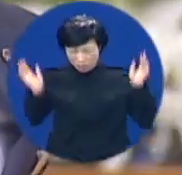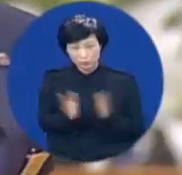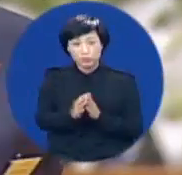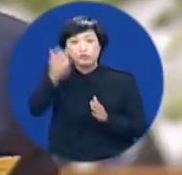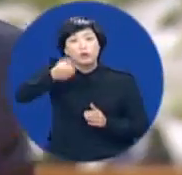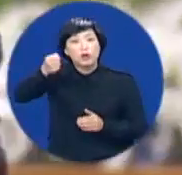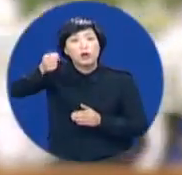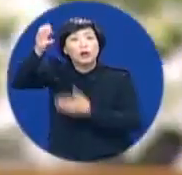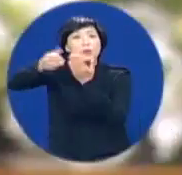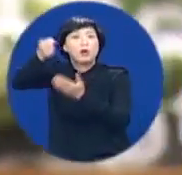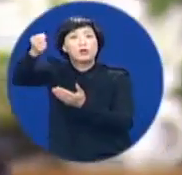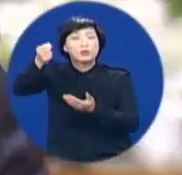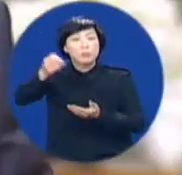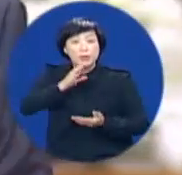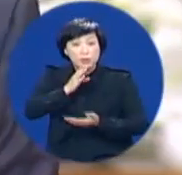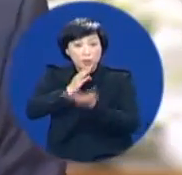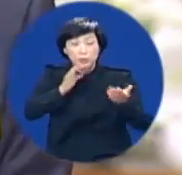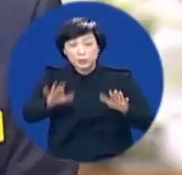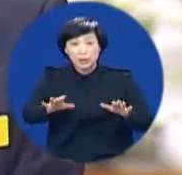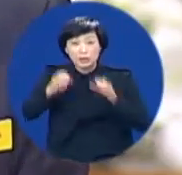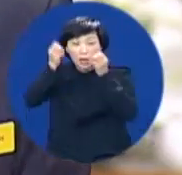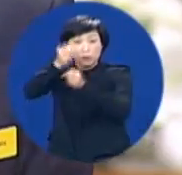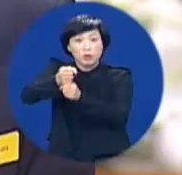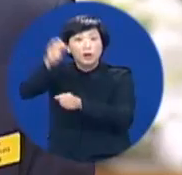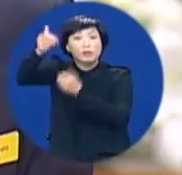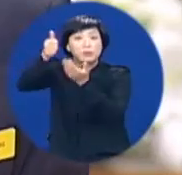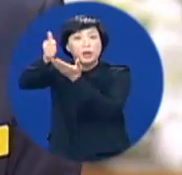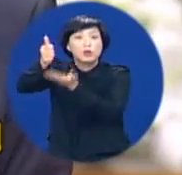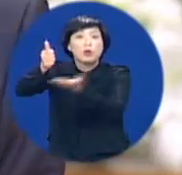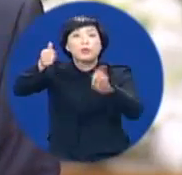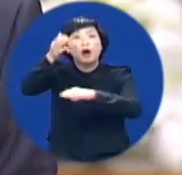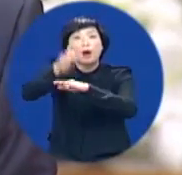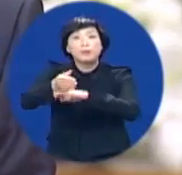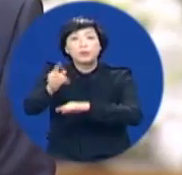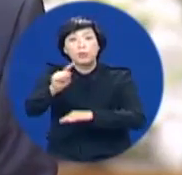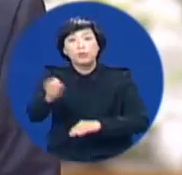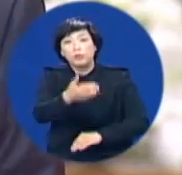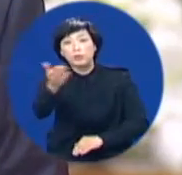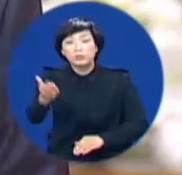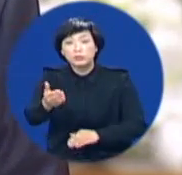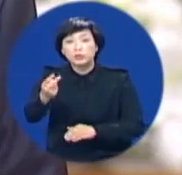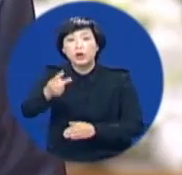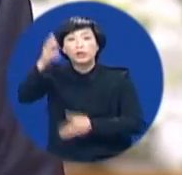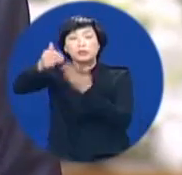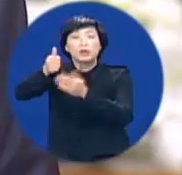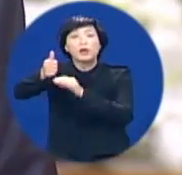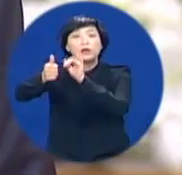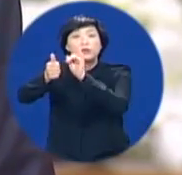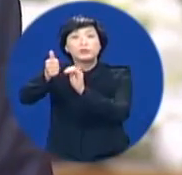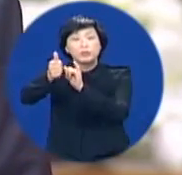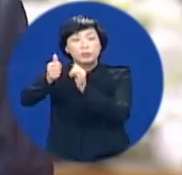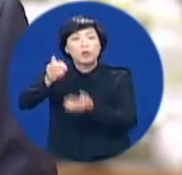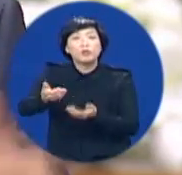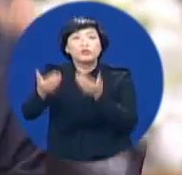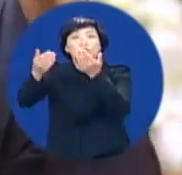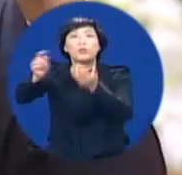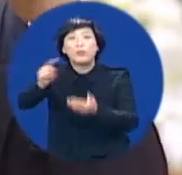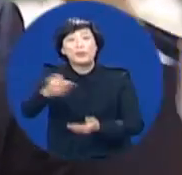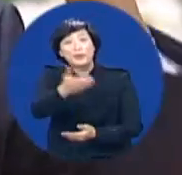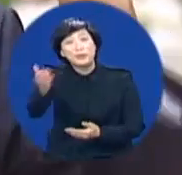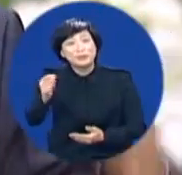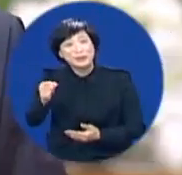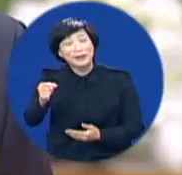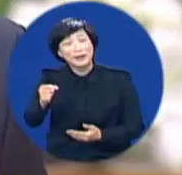그런데 창조하신 하나님 앞에 여러분은 무엇을 감사하며 그분에게 보태드렸나요?